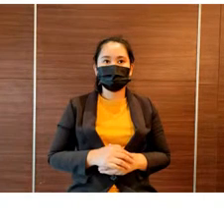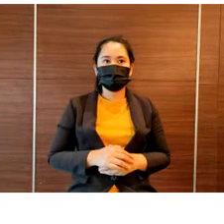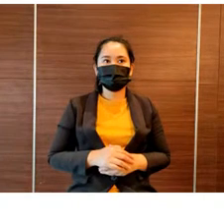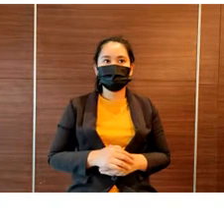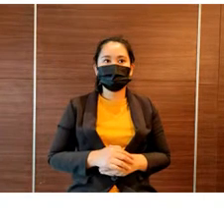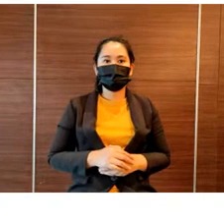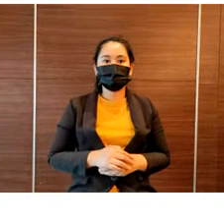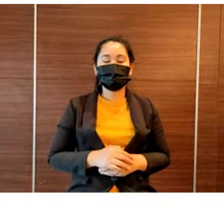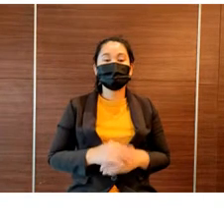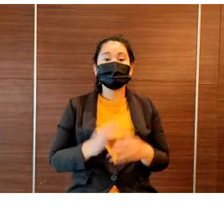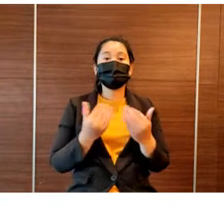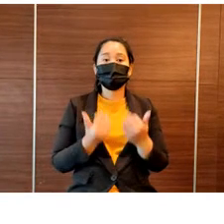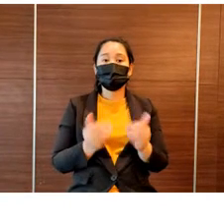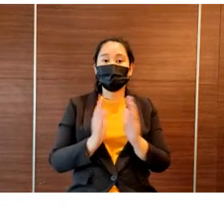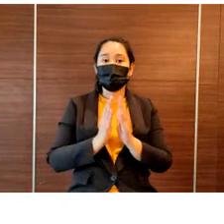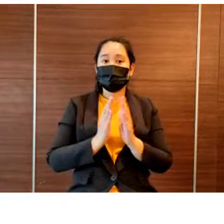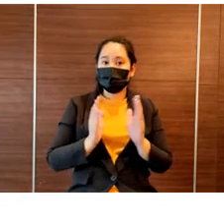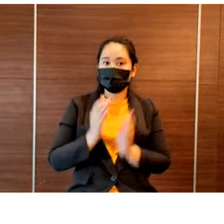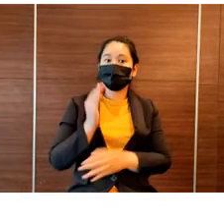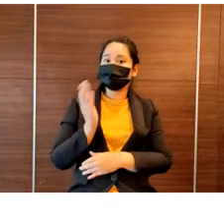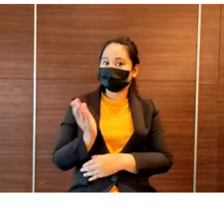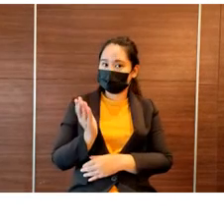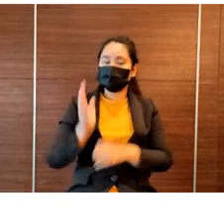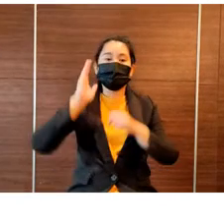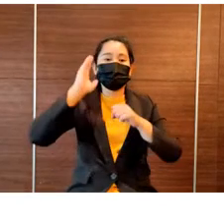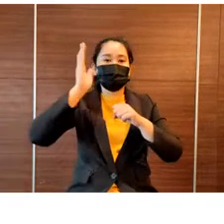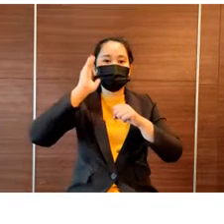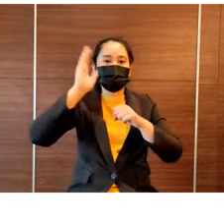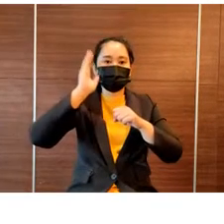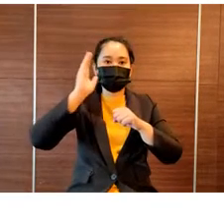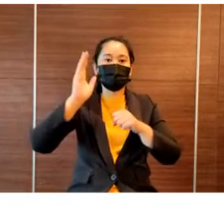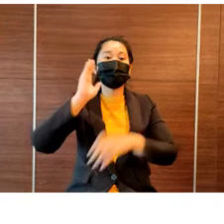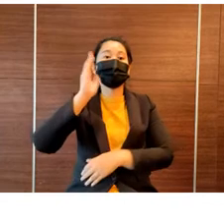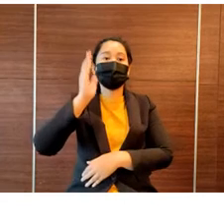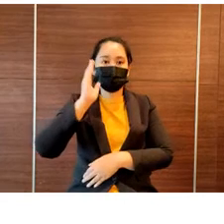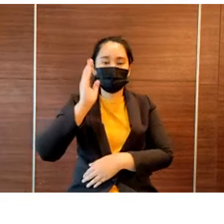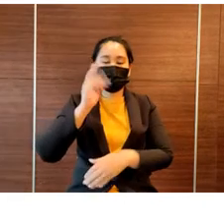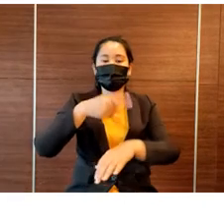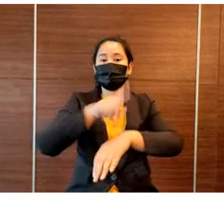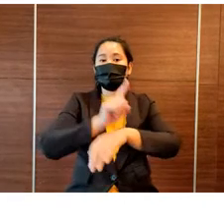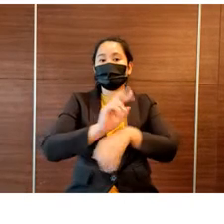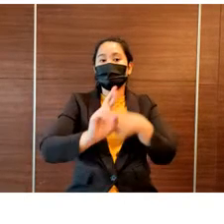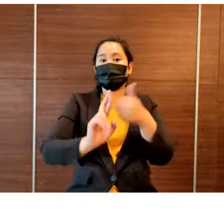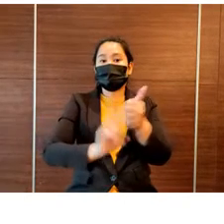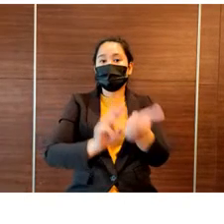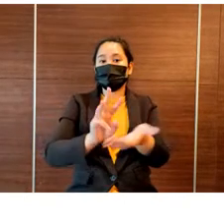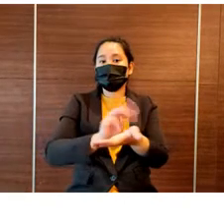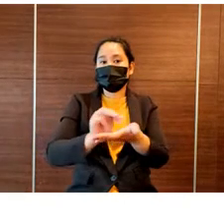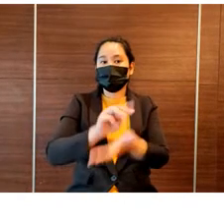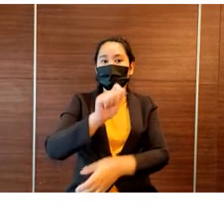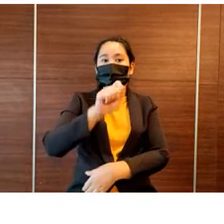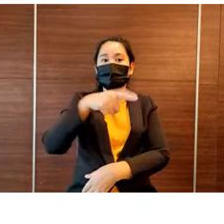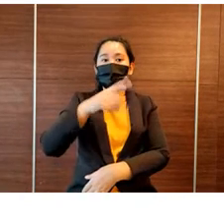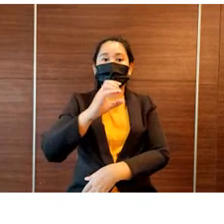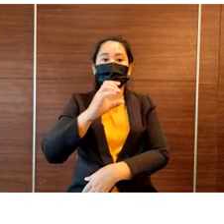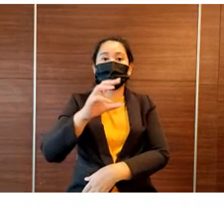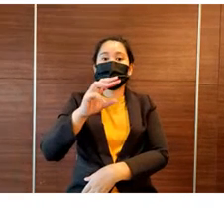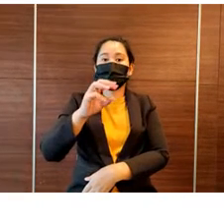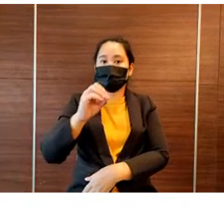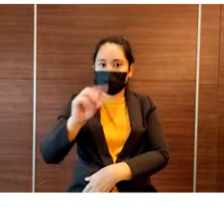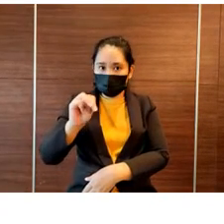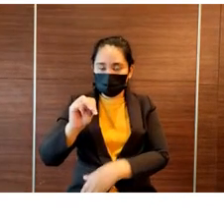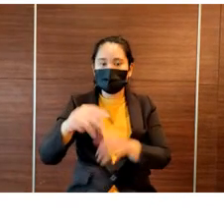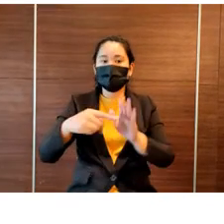ค่ะก็ต้องขอขอบคุณนะคะคุณสมชัยพลสมบัตินะคะรองประธานมูลนิธิแอปคอนค่ะในช่วงแรกนะคะจะ